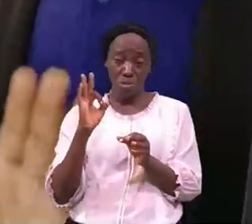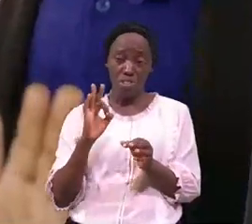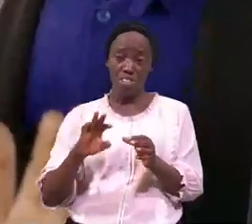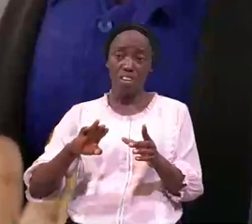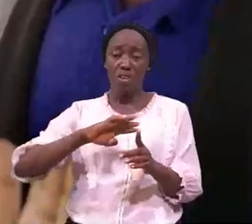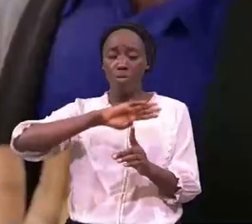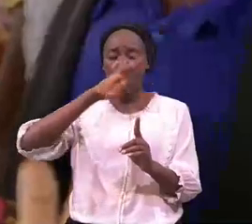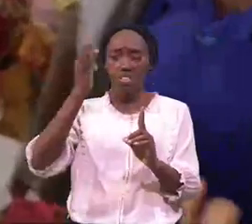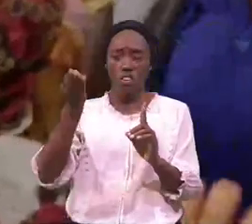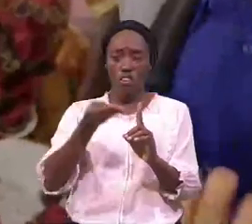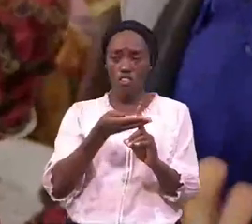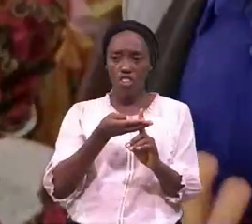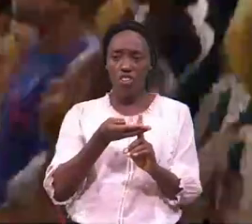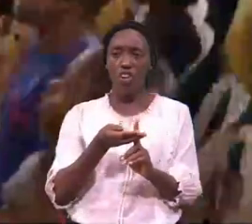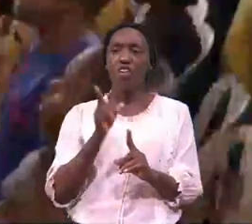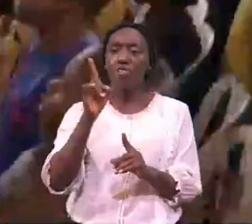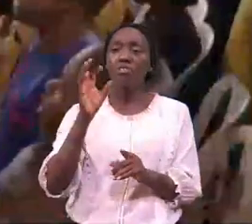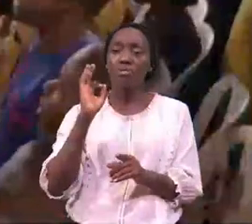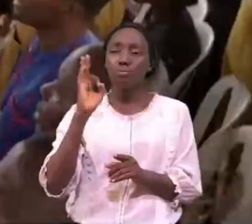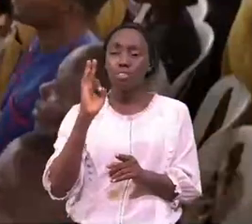Tu prêches de façon persuasive.